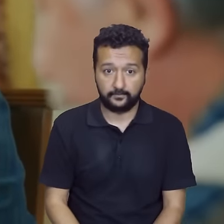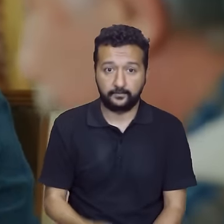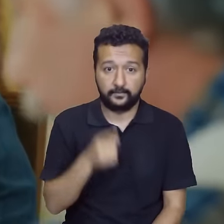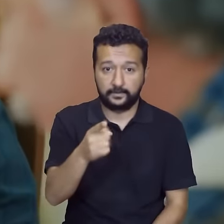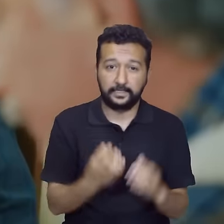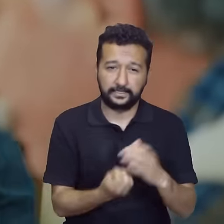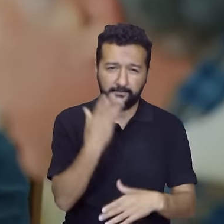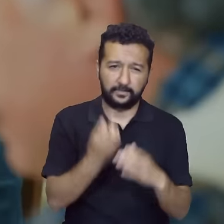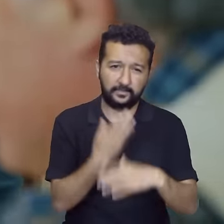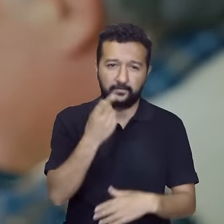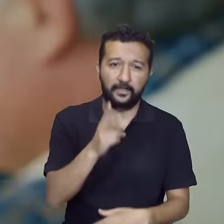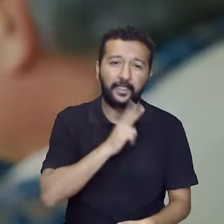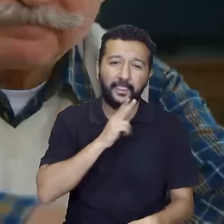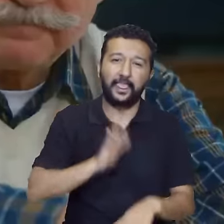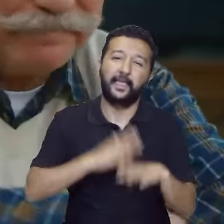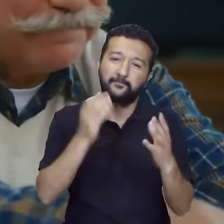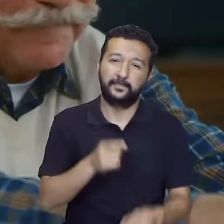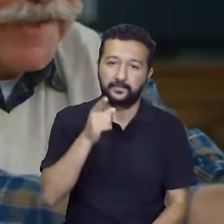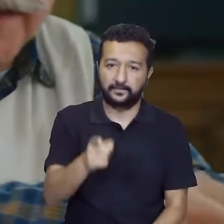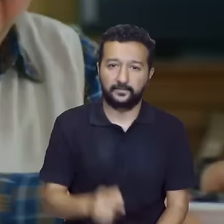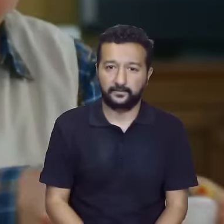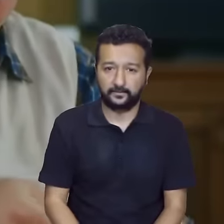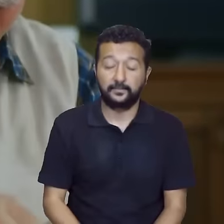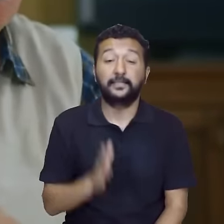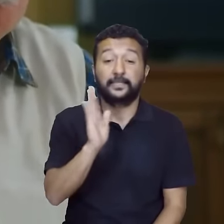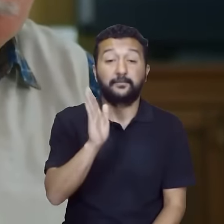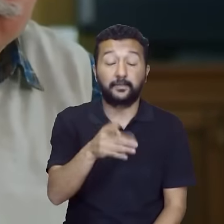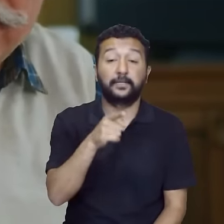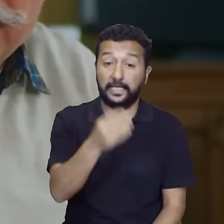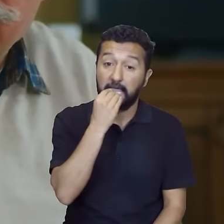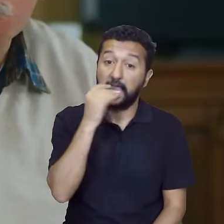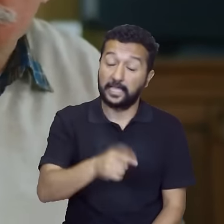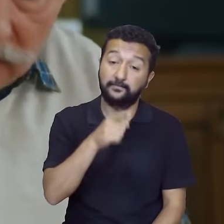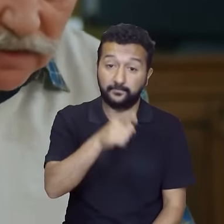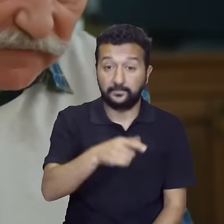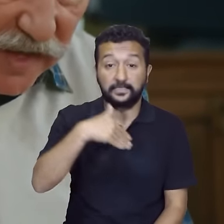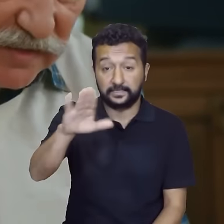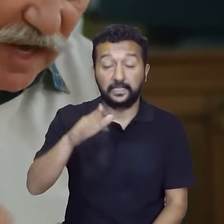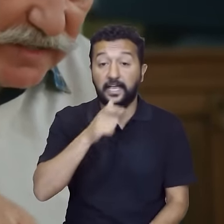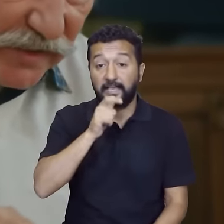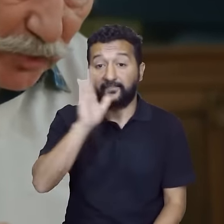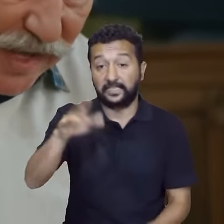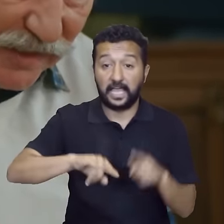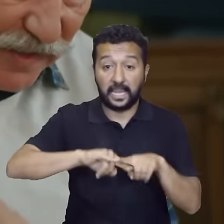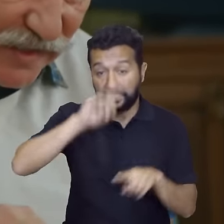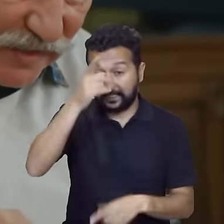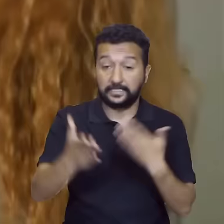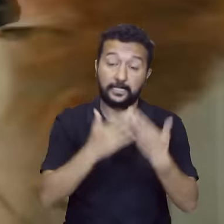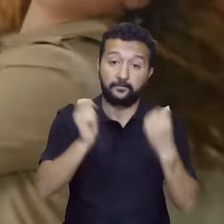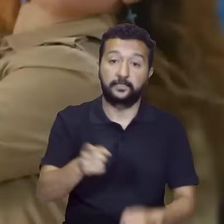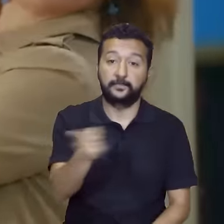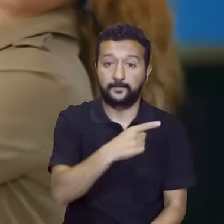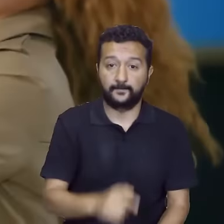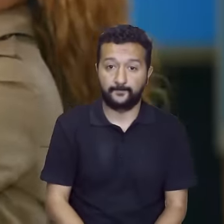Abi sabah sabah espri yapmasan. Neyse hadi yemeğini ye bir an önce. Kahveye git. Halit yalnız ona yardım